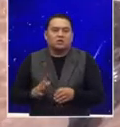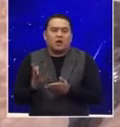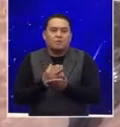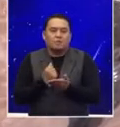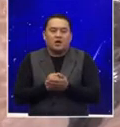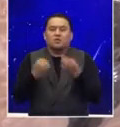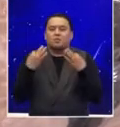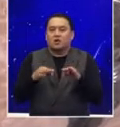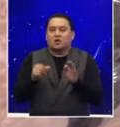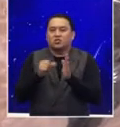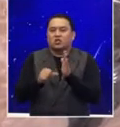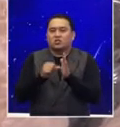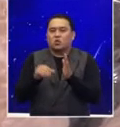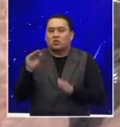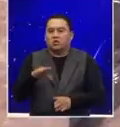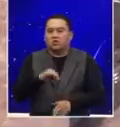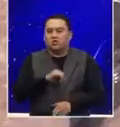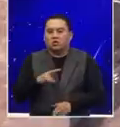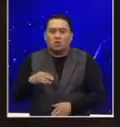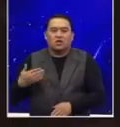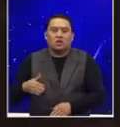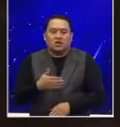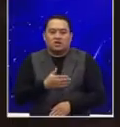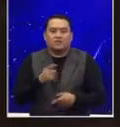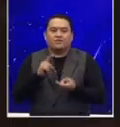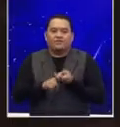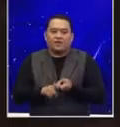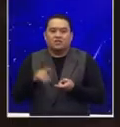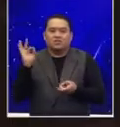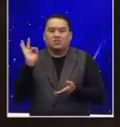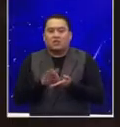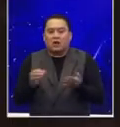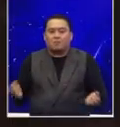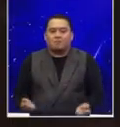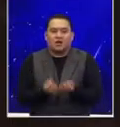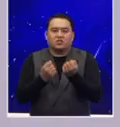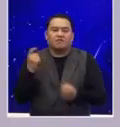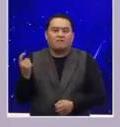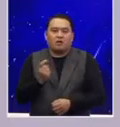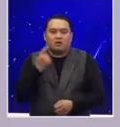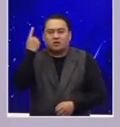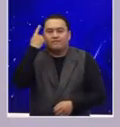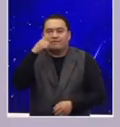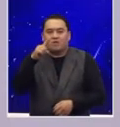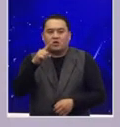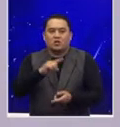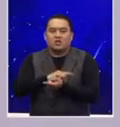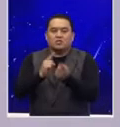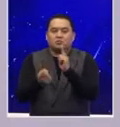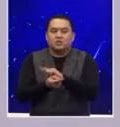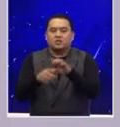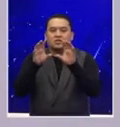позволяют выращивать до 600 тысяч тонн рыбы. В связи с этим в целях поддержания рыбных хозяйств инициирован ряд изменений